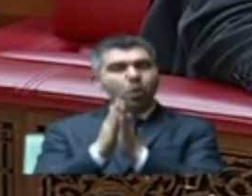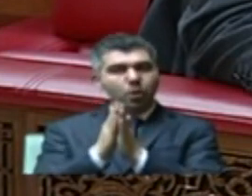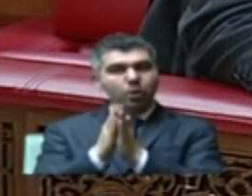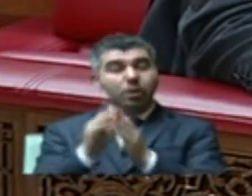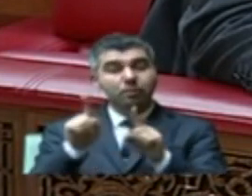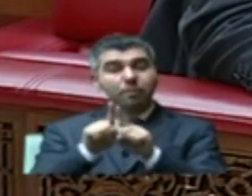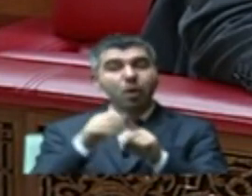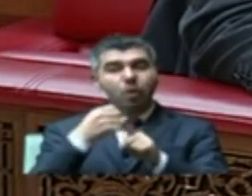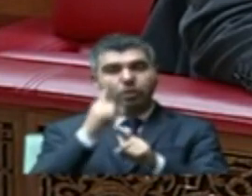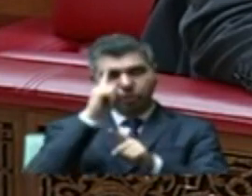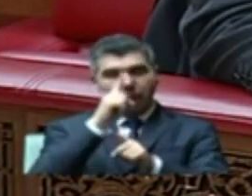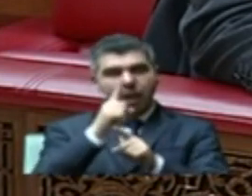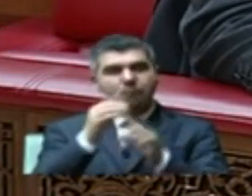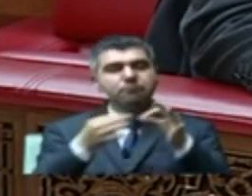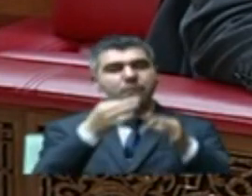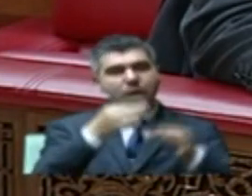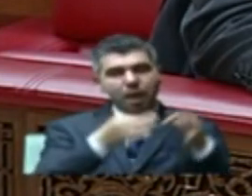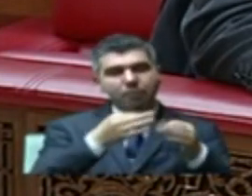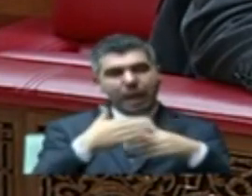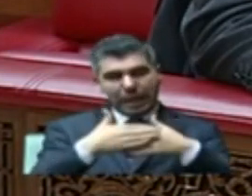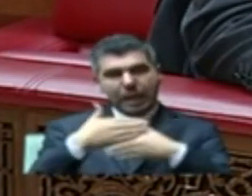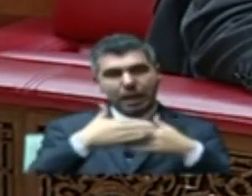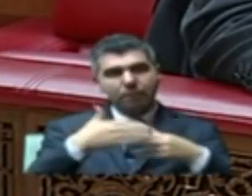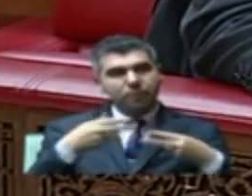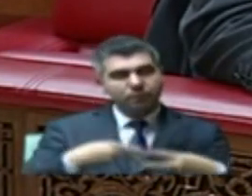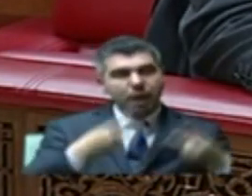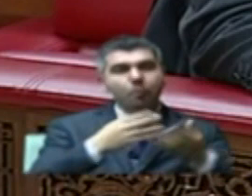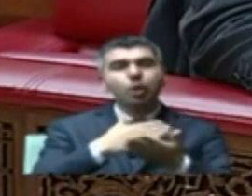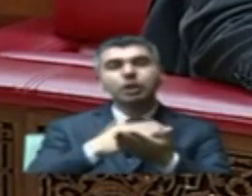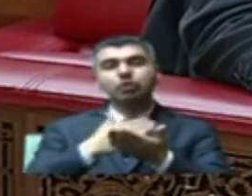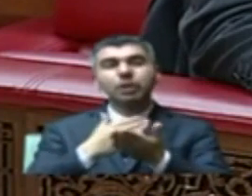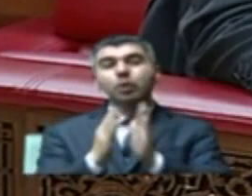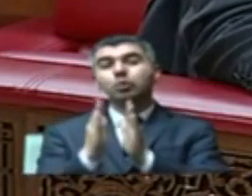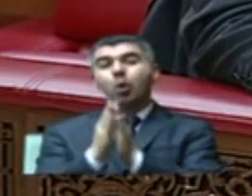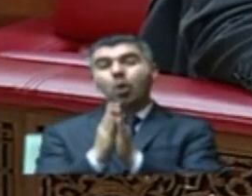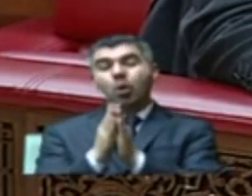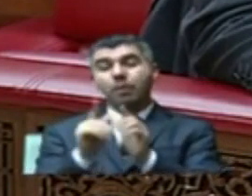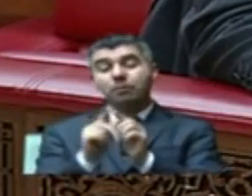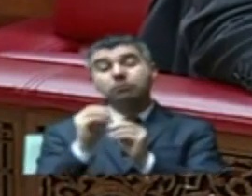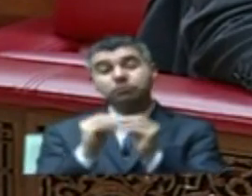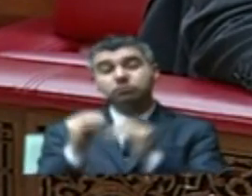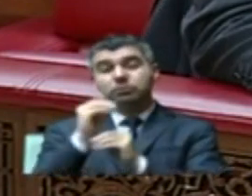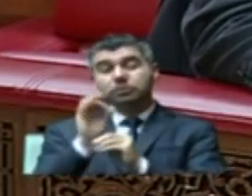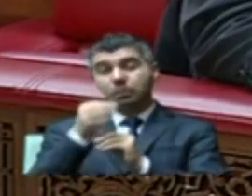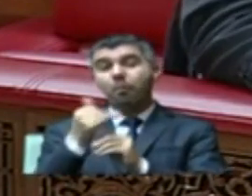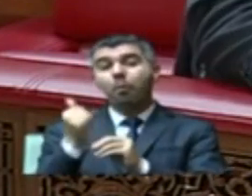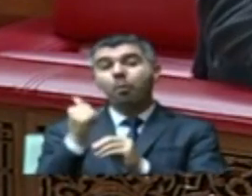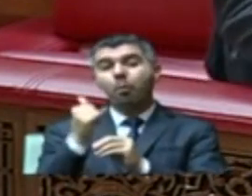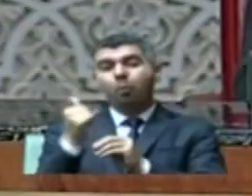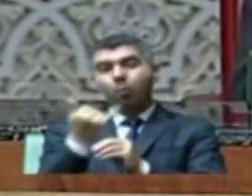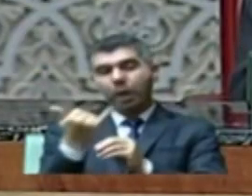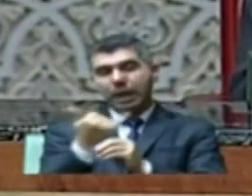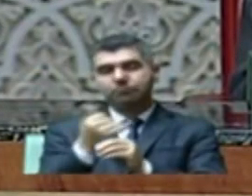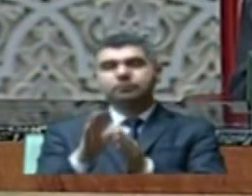يوفر هذه المقتضيات ويقننها ويجعل اللغة الأمازيغية لغة للتقاضي. شكرا سيد